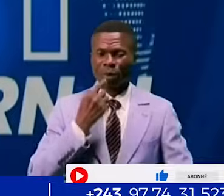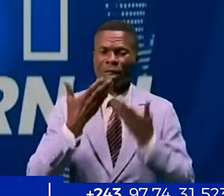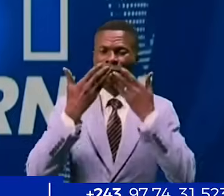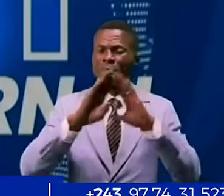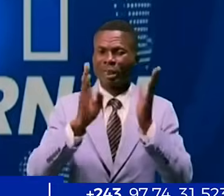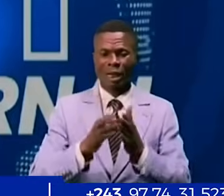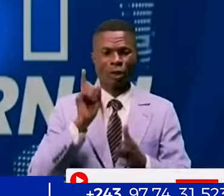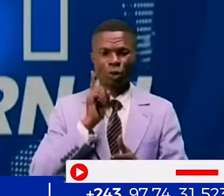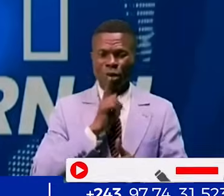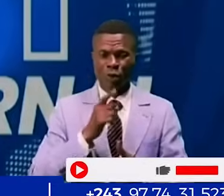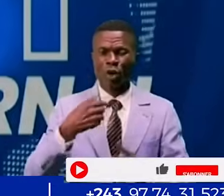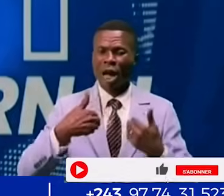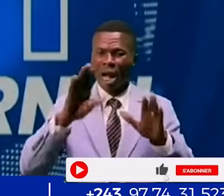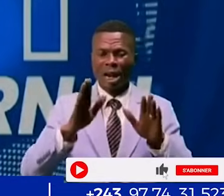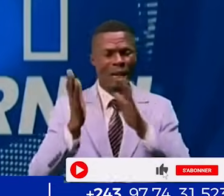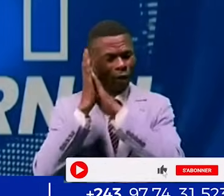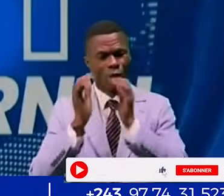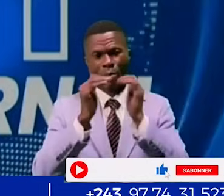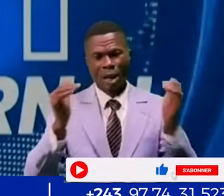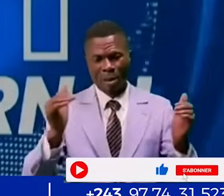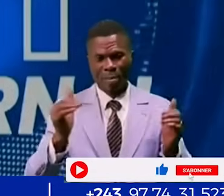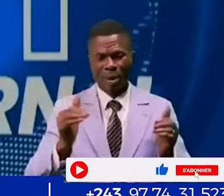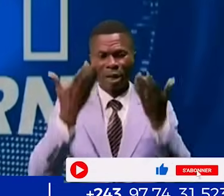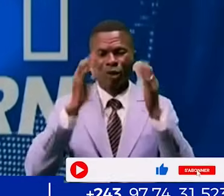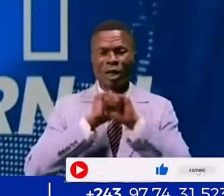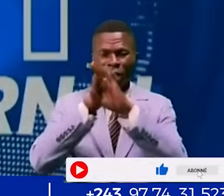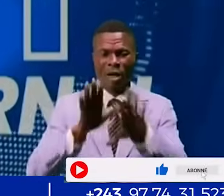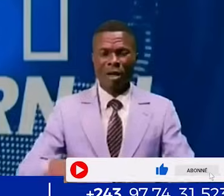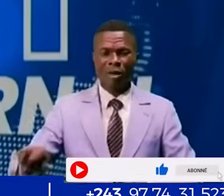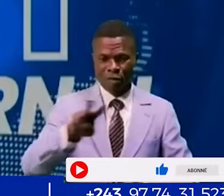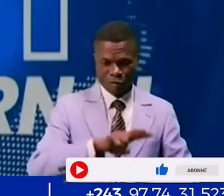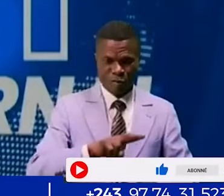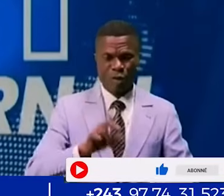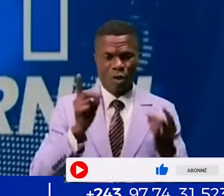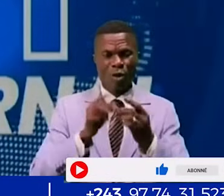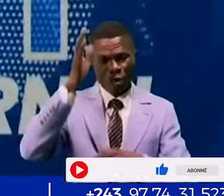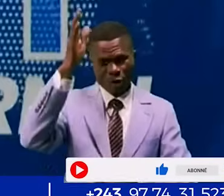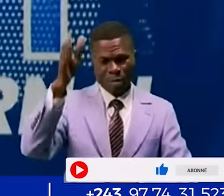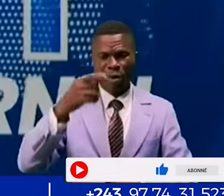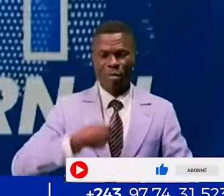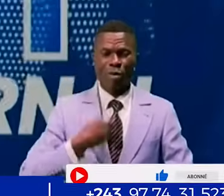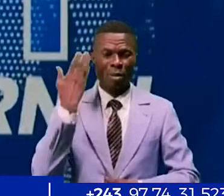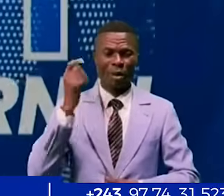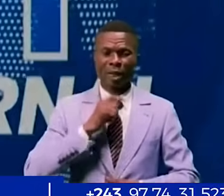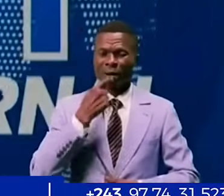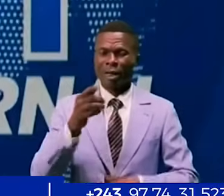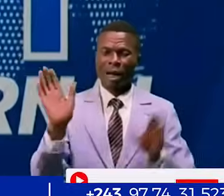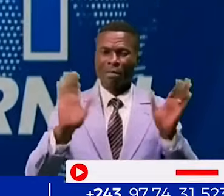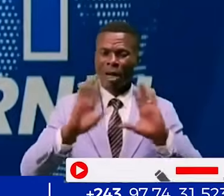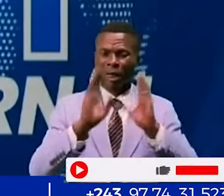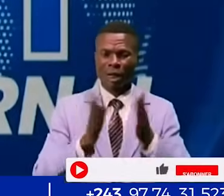des malentendants. Fanny Malunga l'a rédigé pour vous. Et à 23h, vous retrouverez Bobo Anan Mokondi pour une